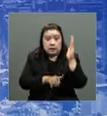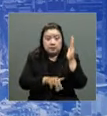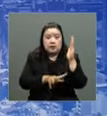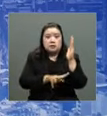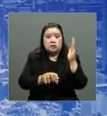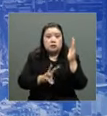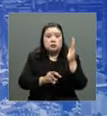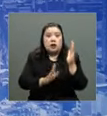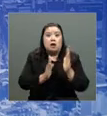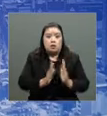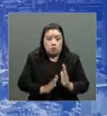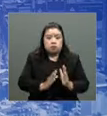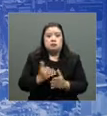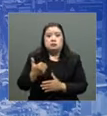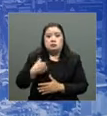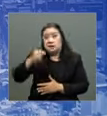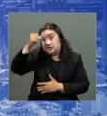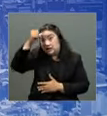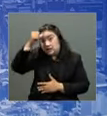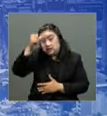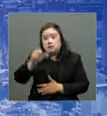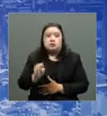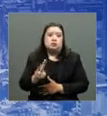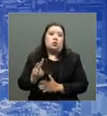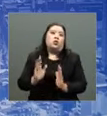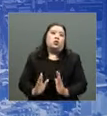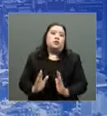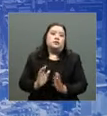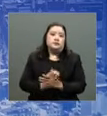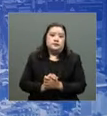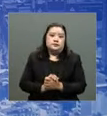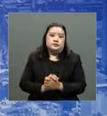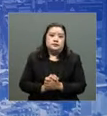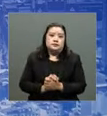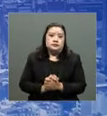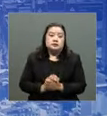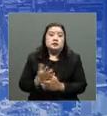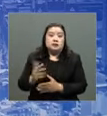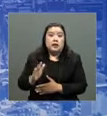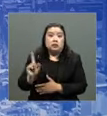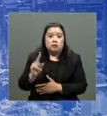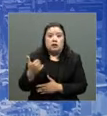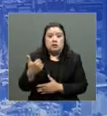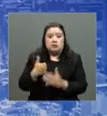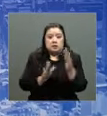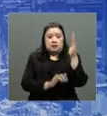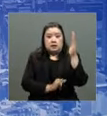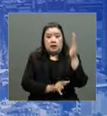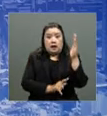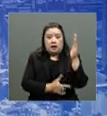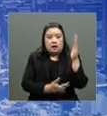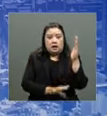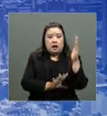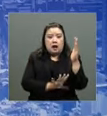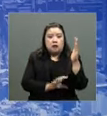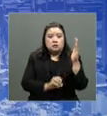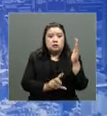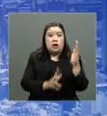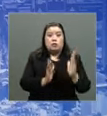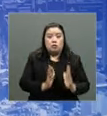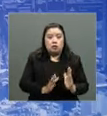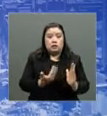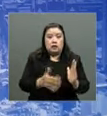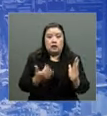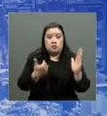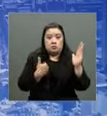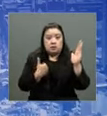3,635 คนและประเทศอินเดียอีก12 คนซึ่งในจำนวนนี้มีภูมิลำเนาอยู่ในจังหวัดยะลา503 คนแล้วก็จะข้าม